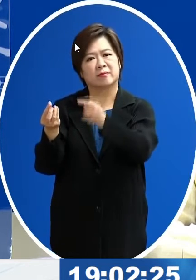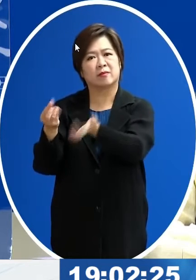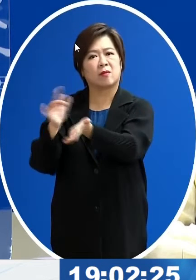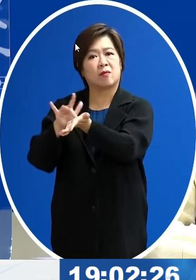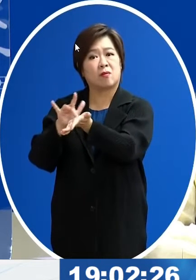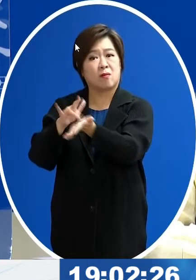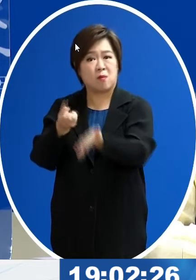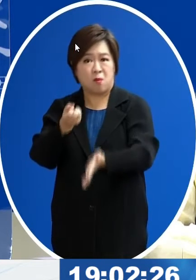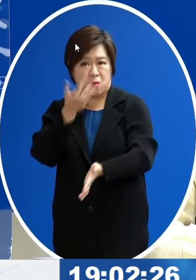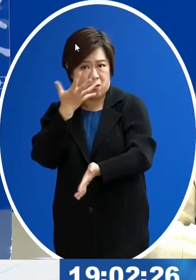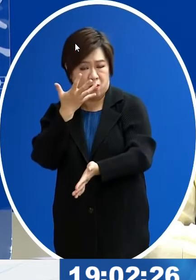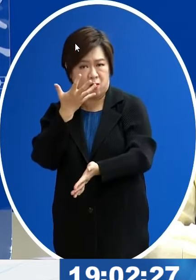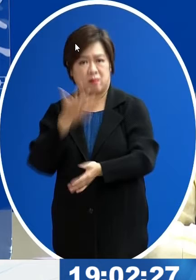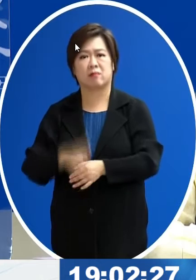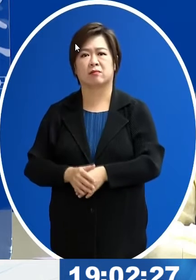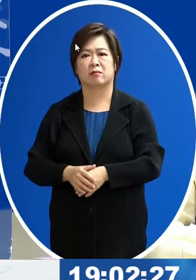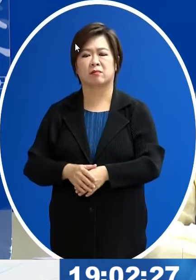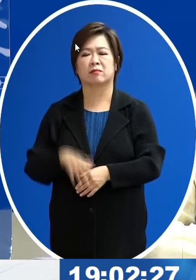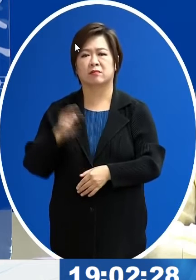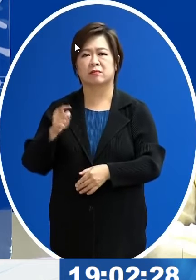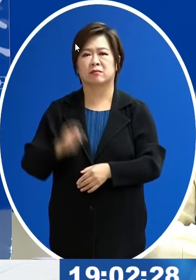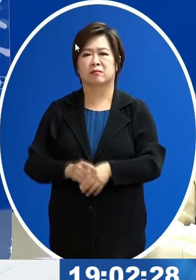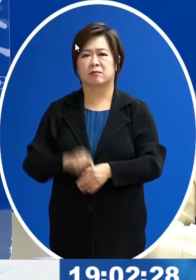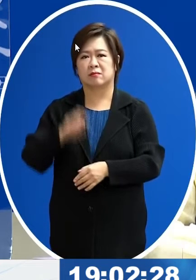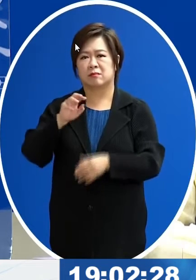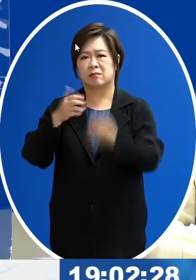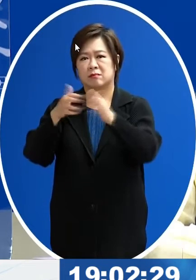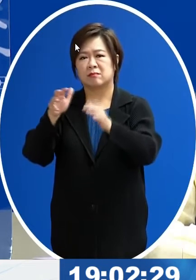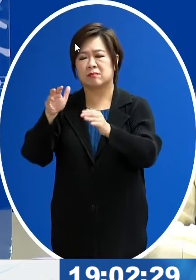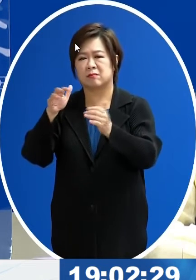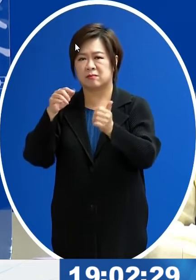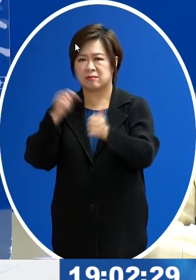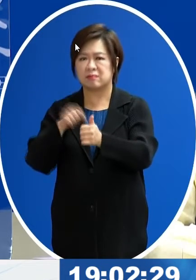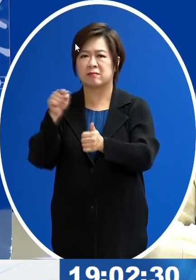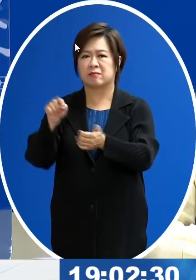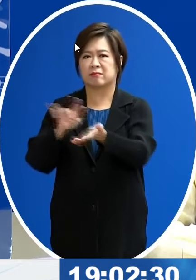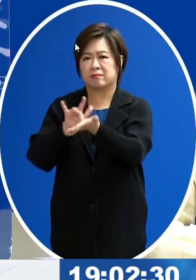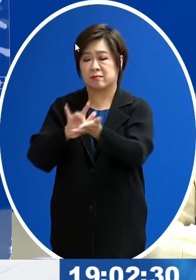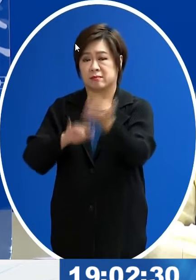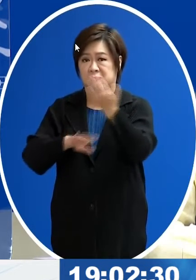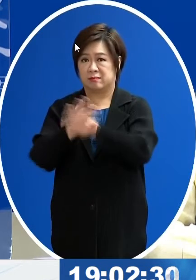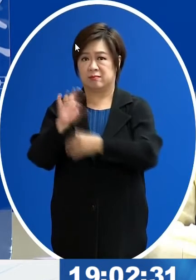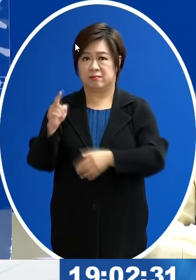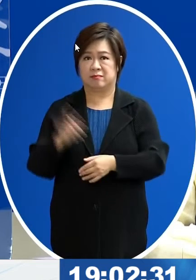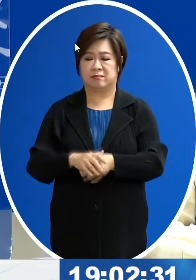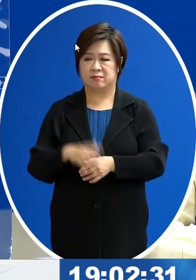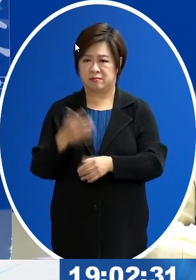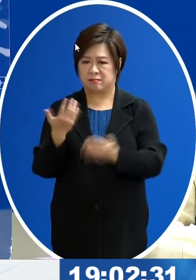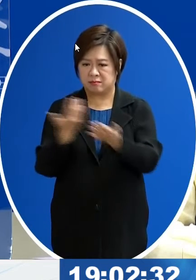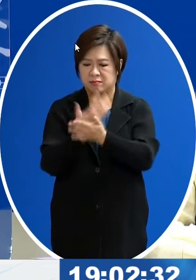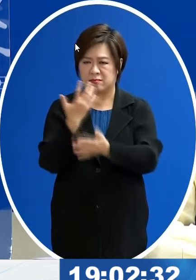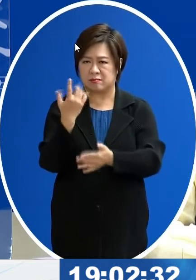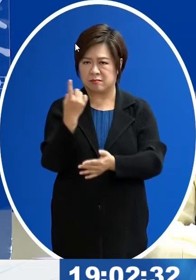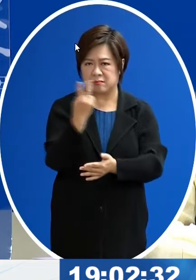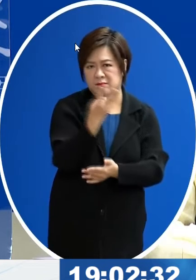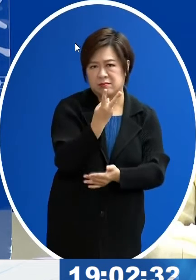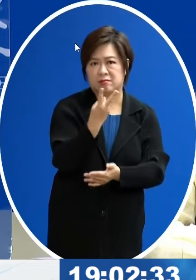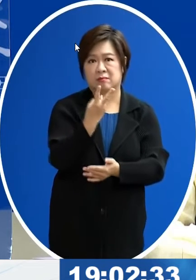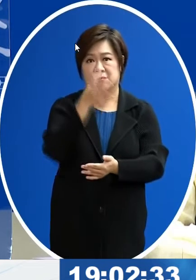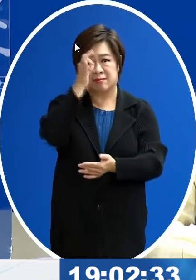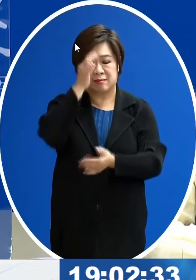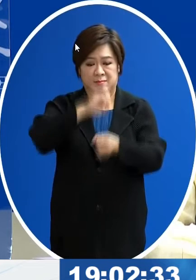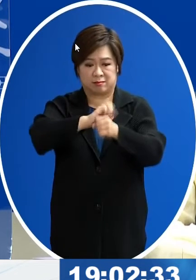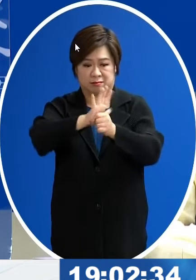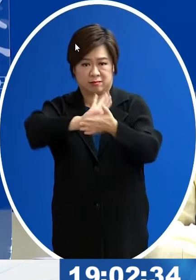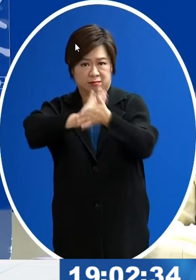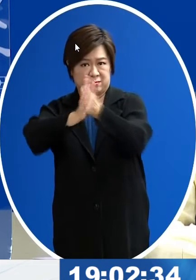口服的这个莫纳皮拉韦哈。那另外也有这个其他的一些像单株抗体等等这些药物，会视这个变异株的情形